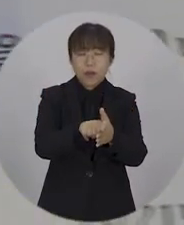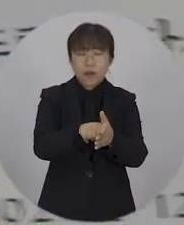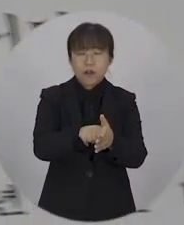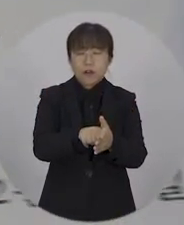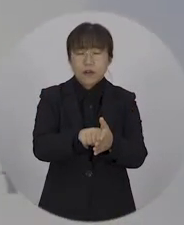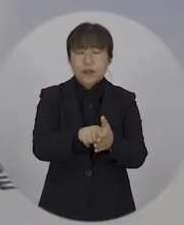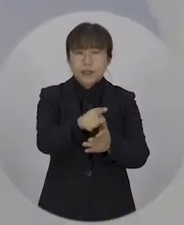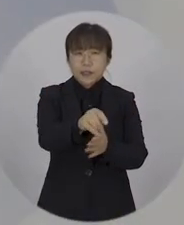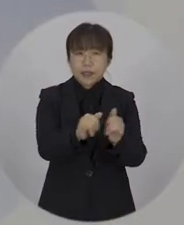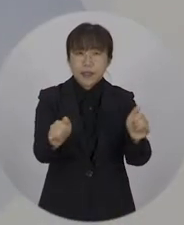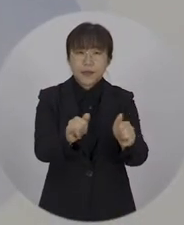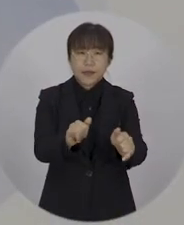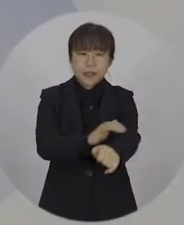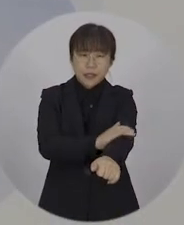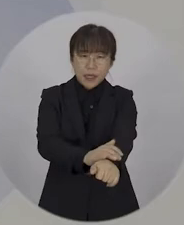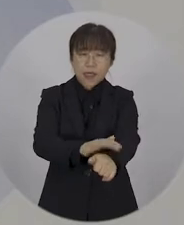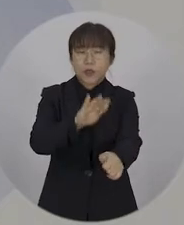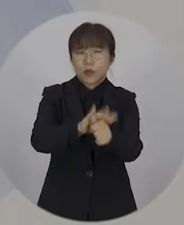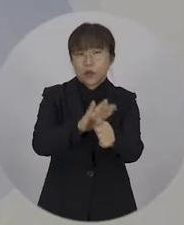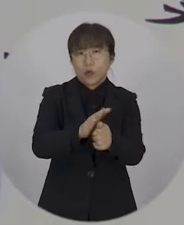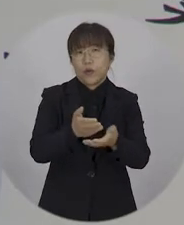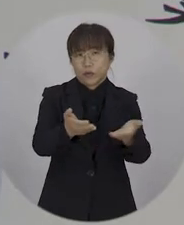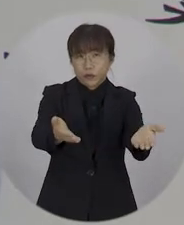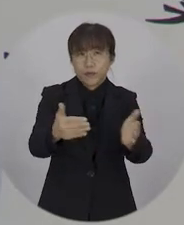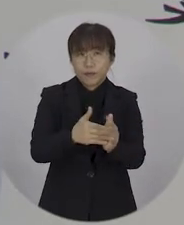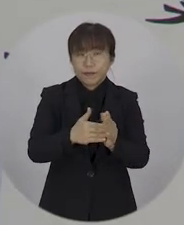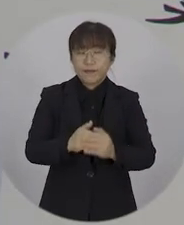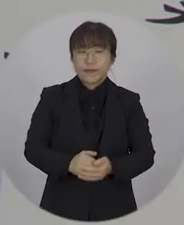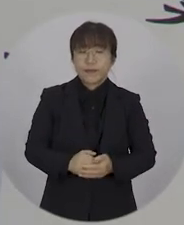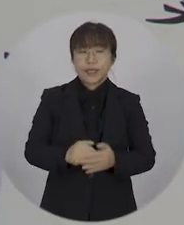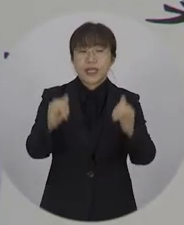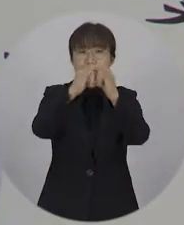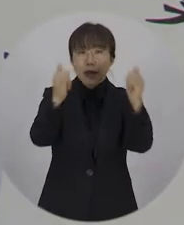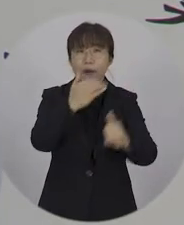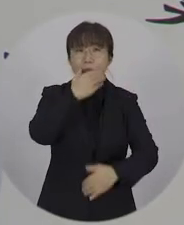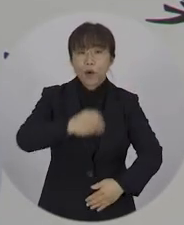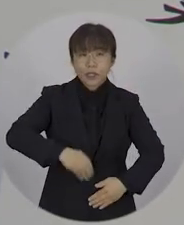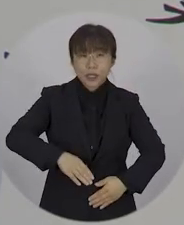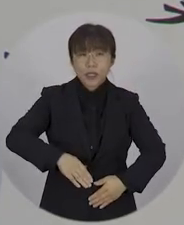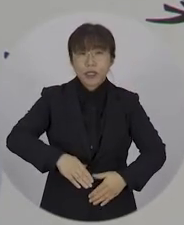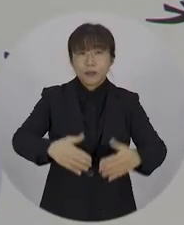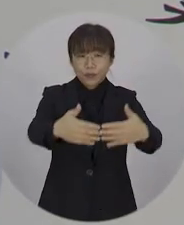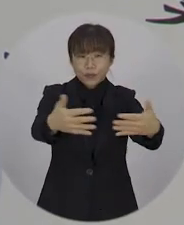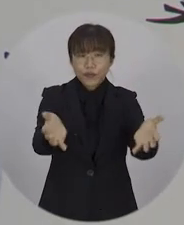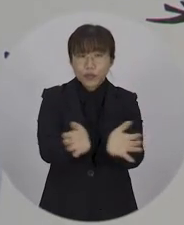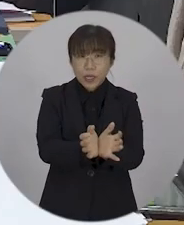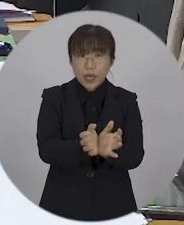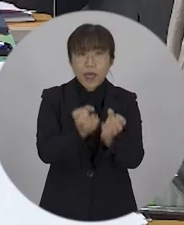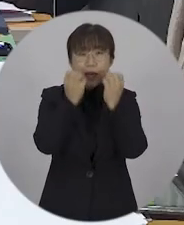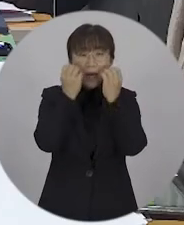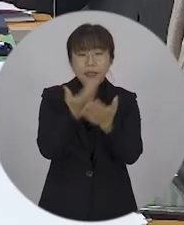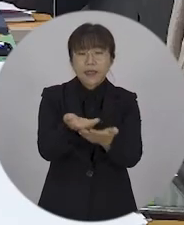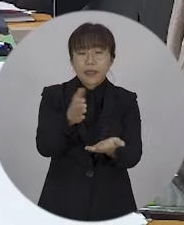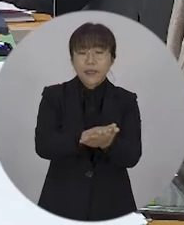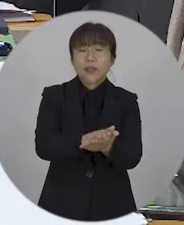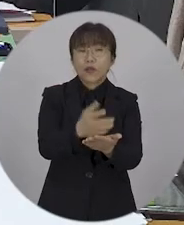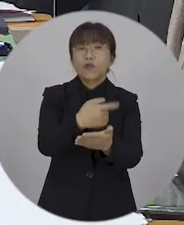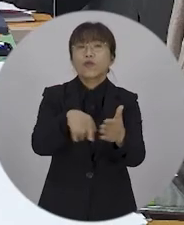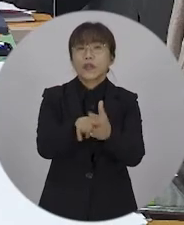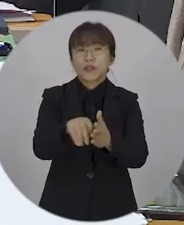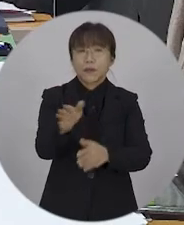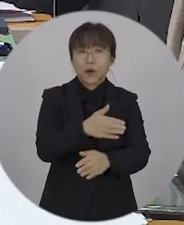주민들이 위기 상황을 극복할 수 있도록 지원했습니다 또 사회복지분야 제도개선 사업단 운영 으로